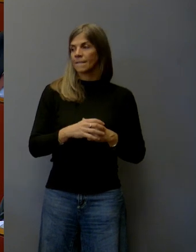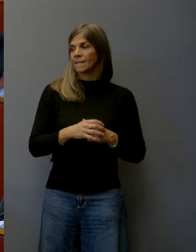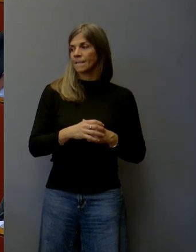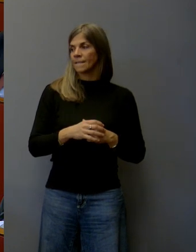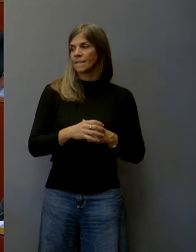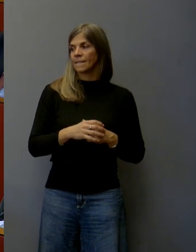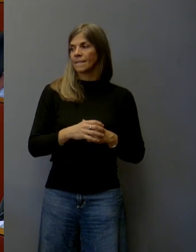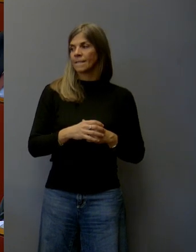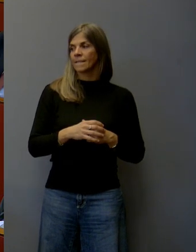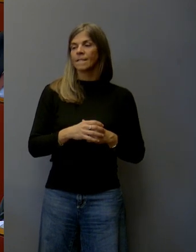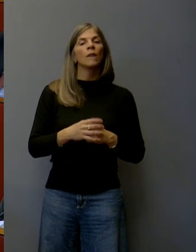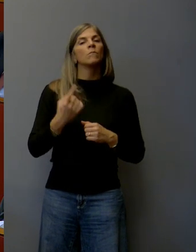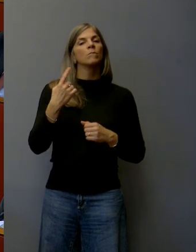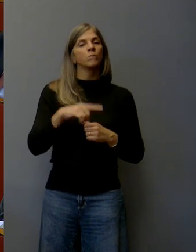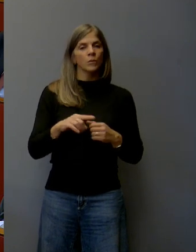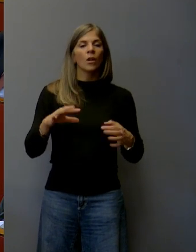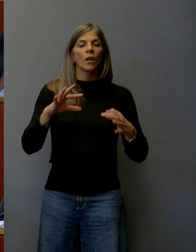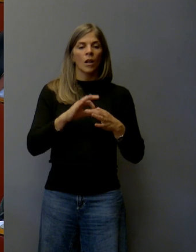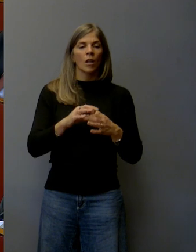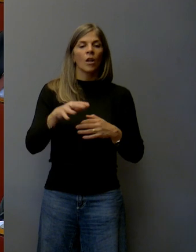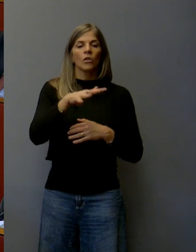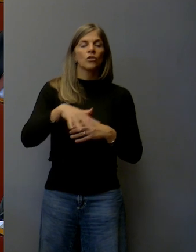resta sulle zone collinari